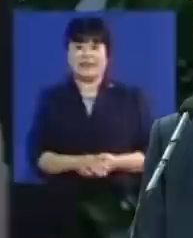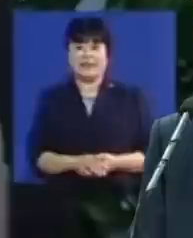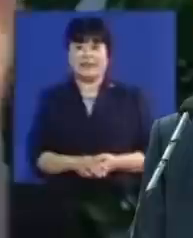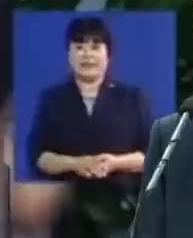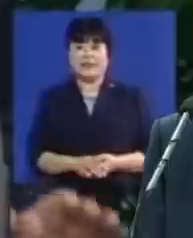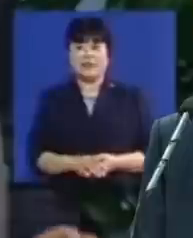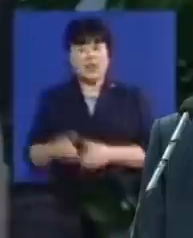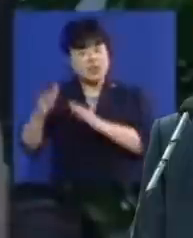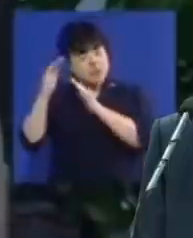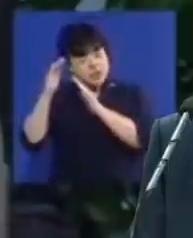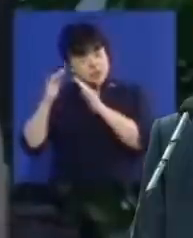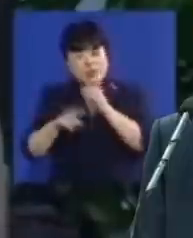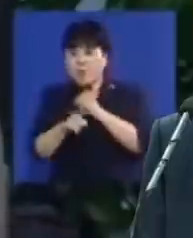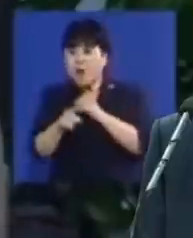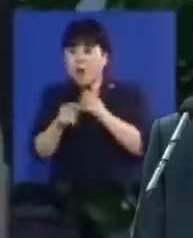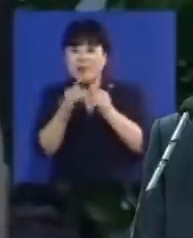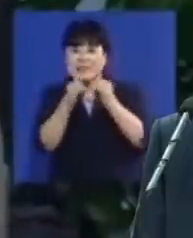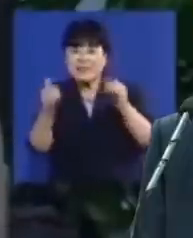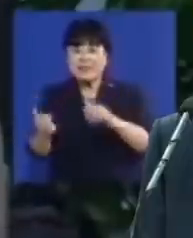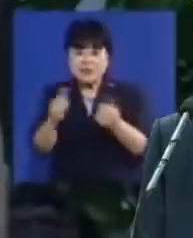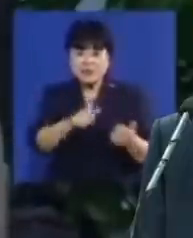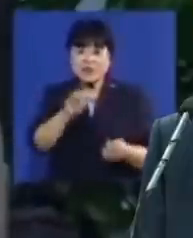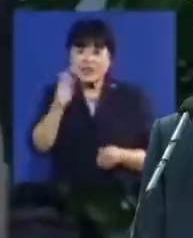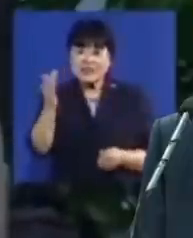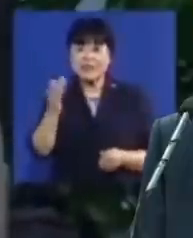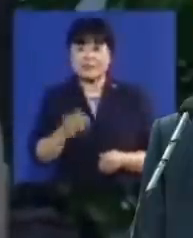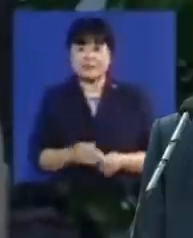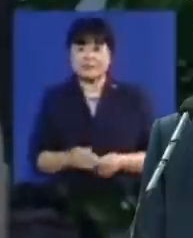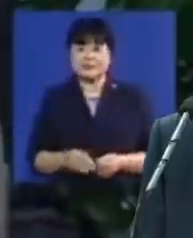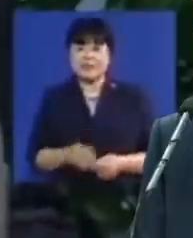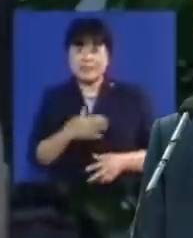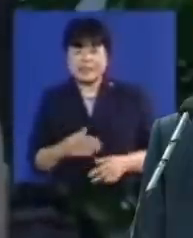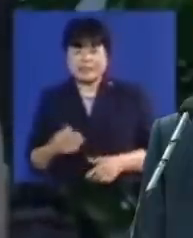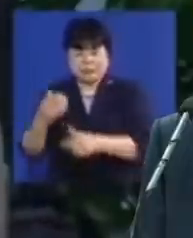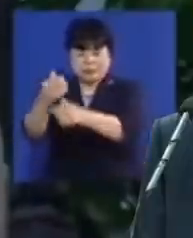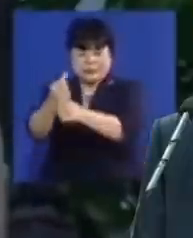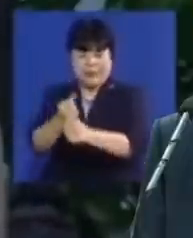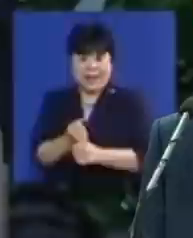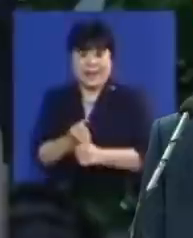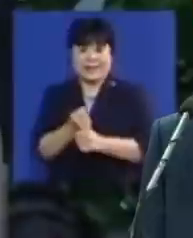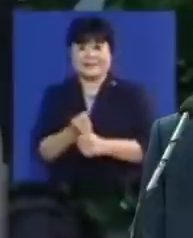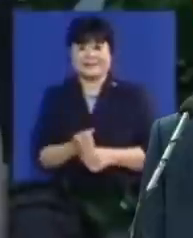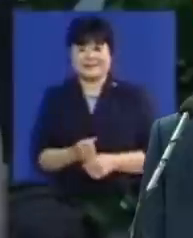내가 귀를 기울이냐면 사람이 죽게 되면 지푸라기도 잡는다고.